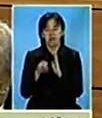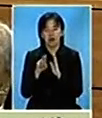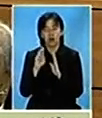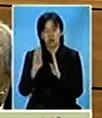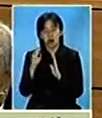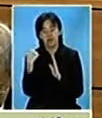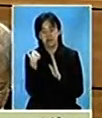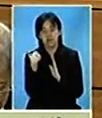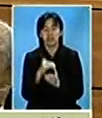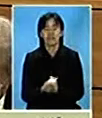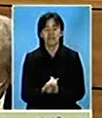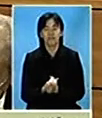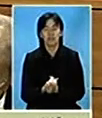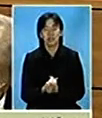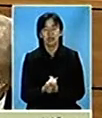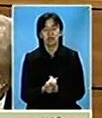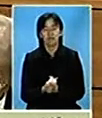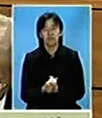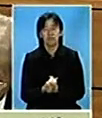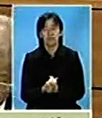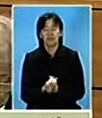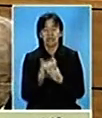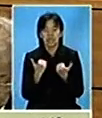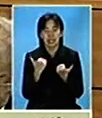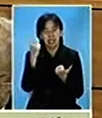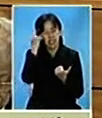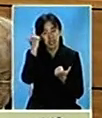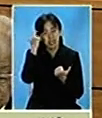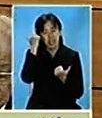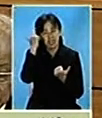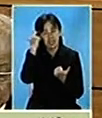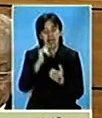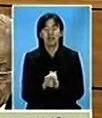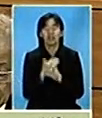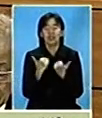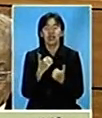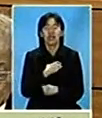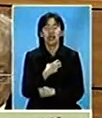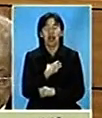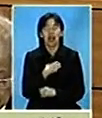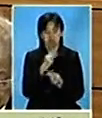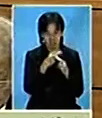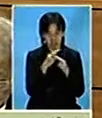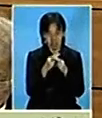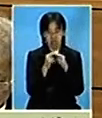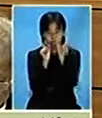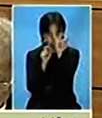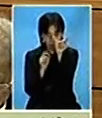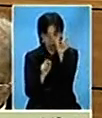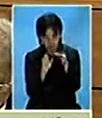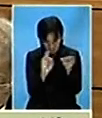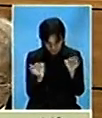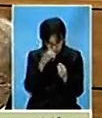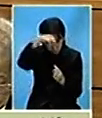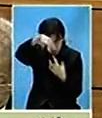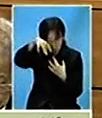ประยุกต์นะครับมันก็ทำให้เกิดความชัดเจนไม่ใช่ว่าตกลงชื่อแบบนึงแต่เข้าไปข้างในนะครับก็เป็น2เรื่